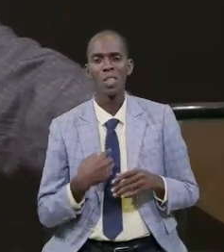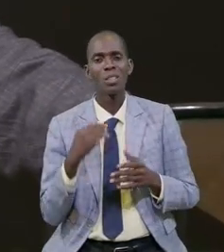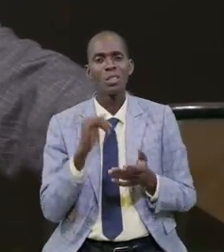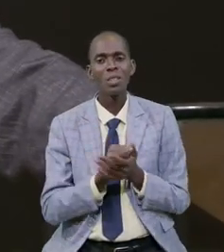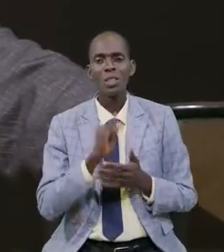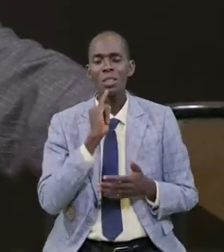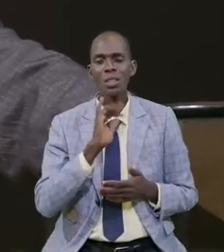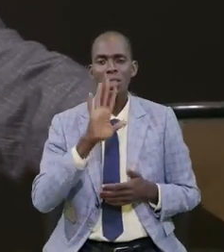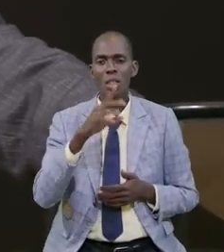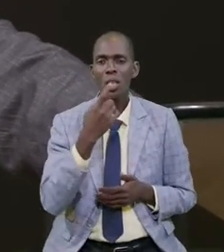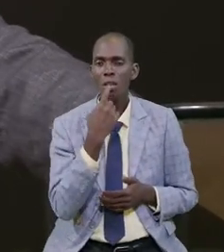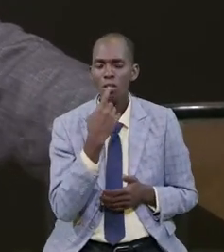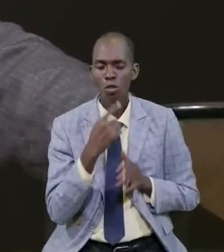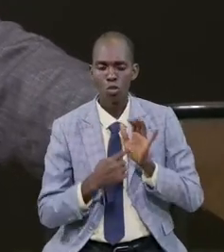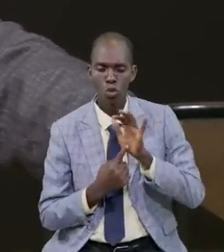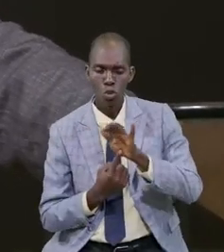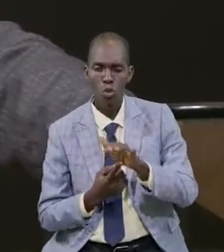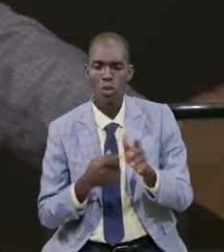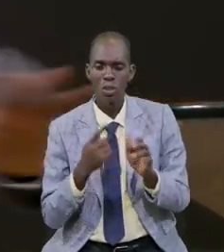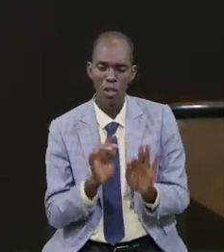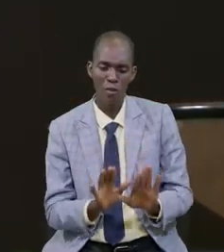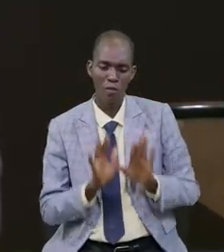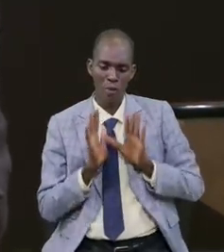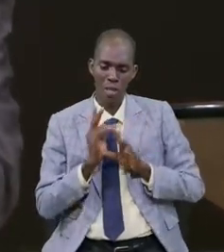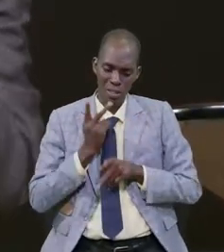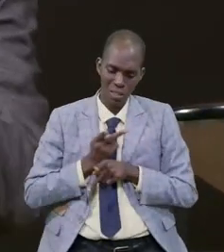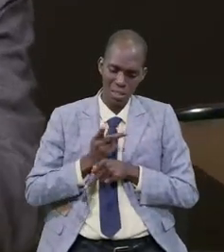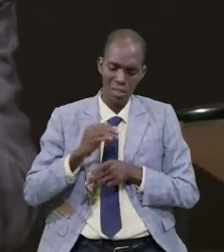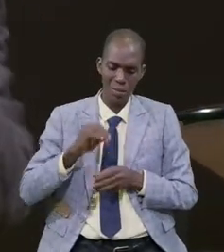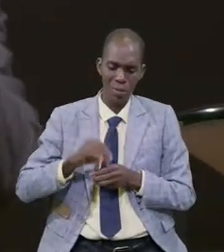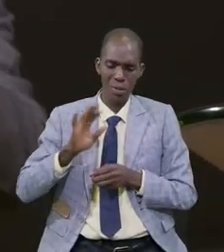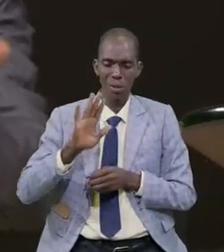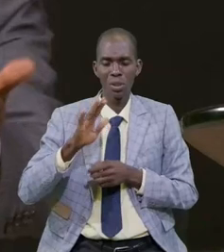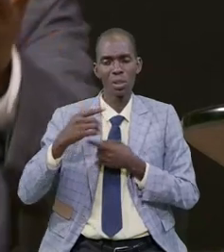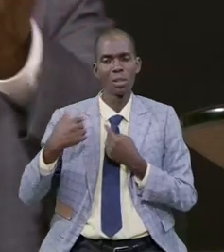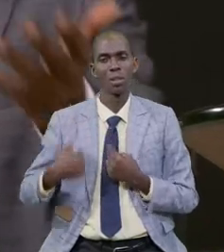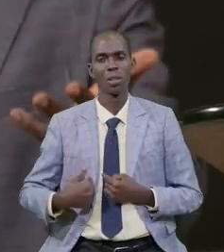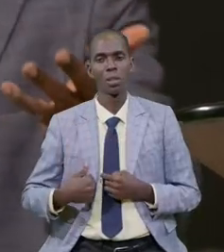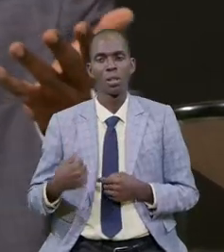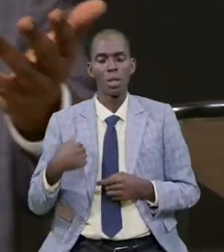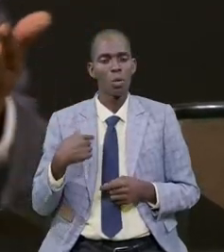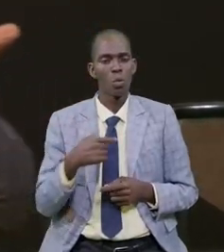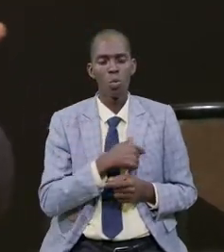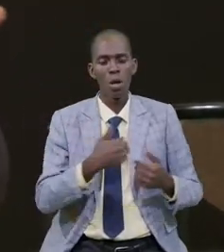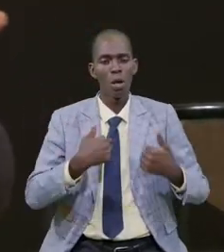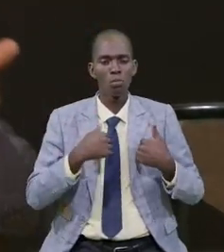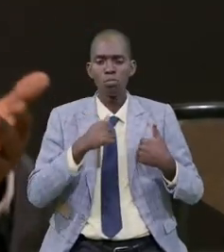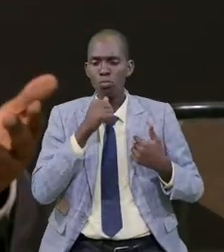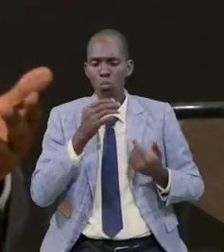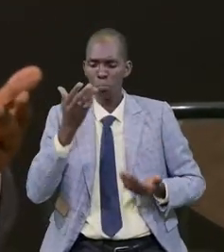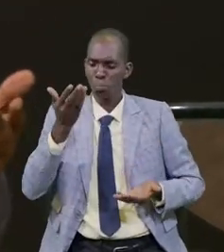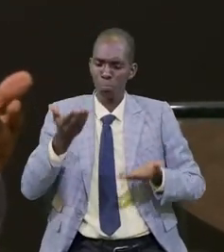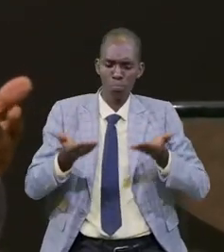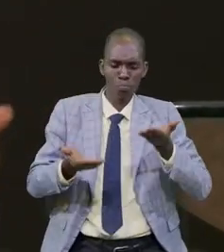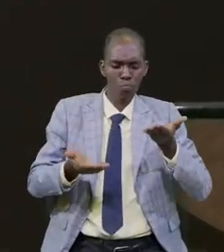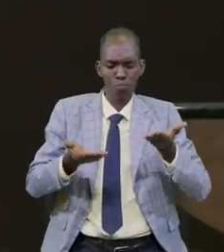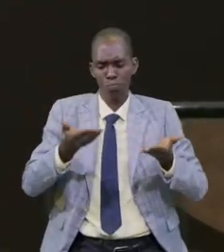qui exprime la peur au-dedans, dans le cœur. Et on ne compare pas le Dieu